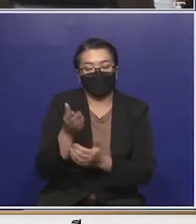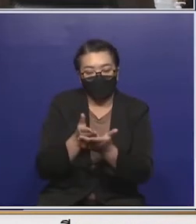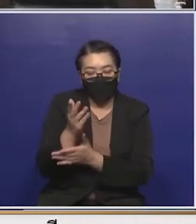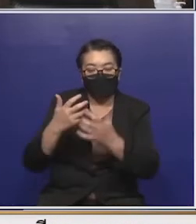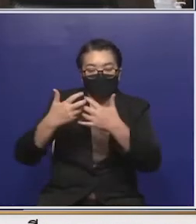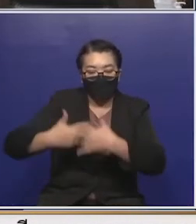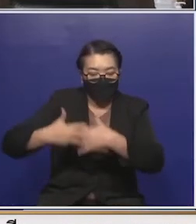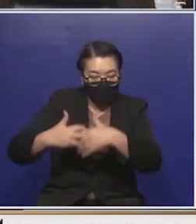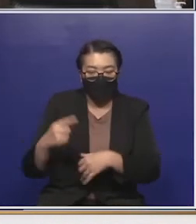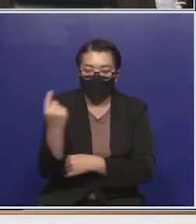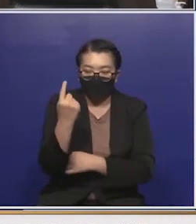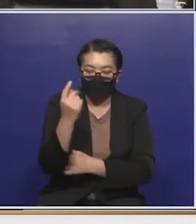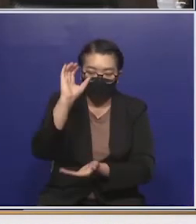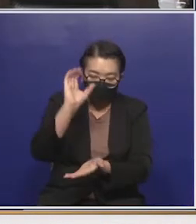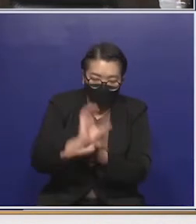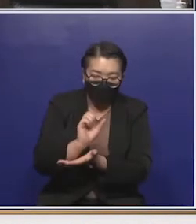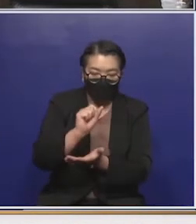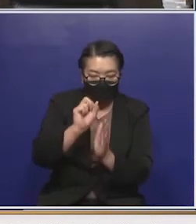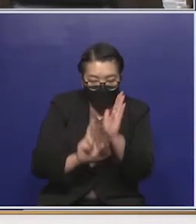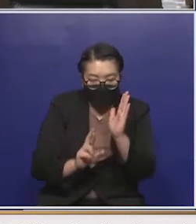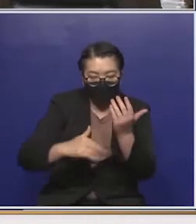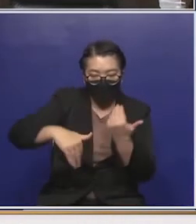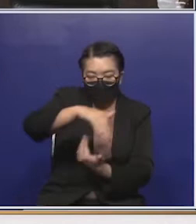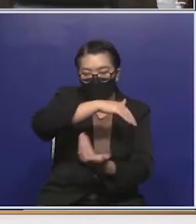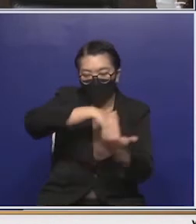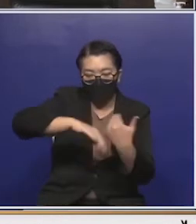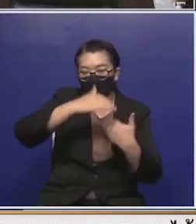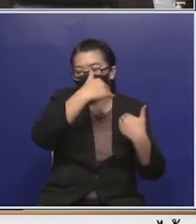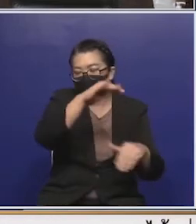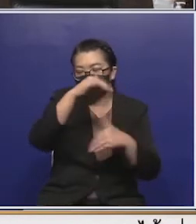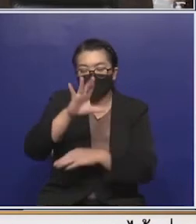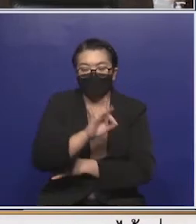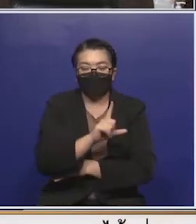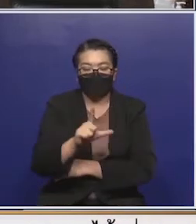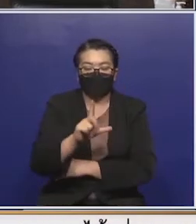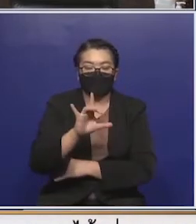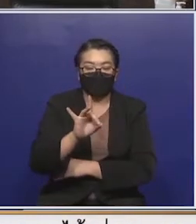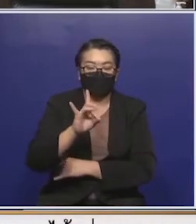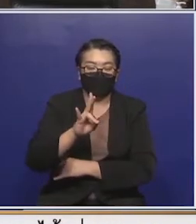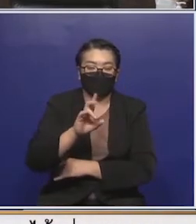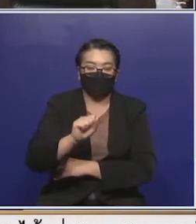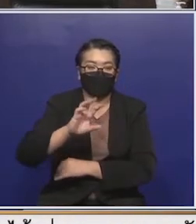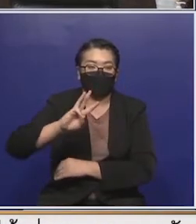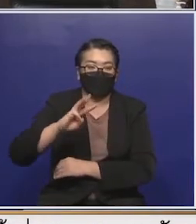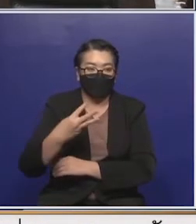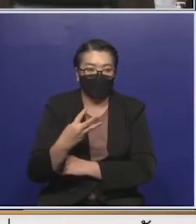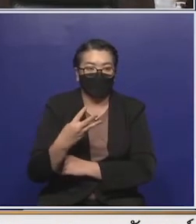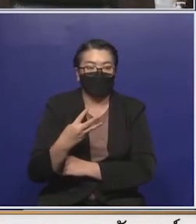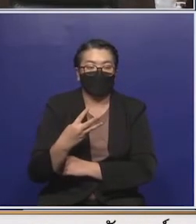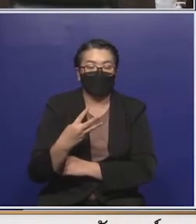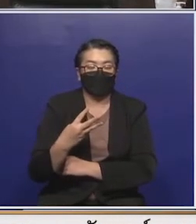รรมเงิทนสำลองททานภูิใจ8,767,975.